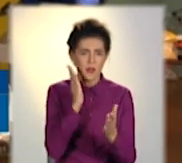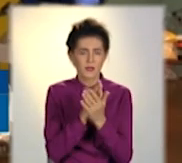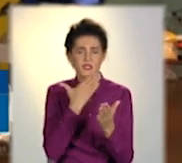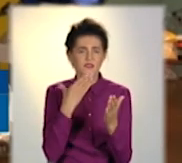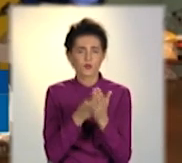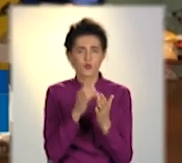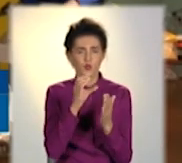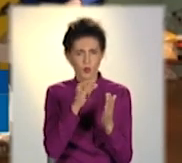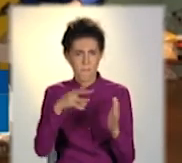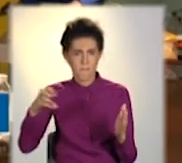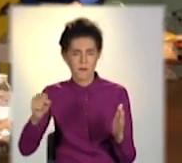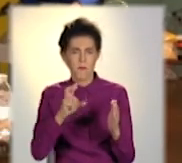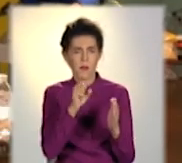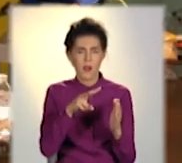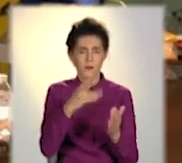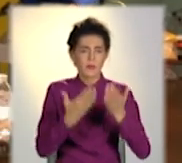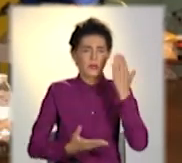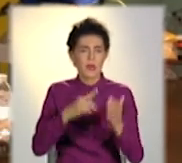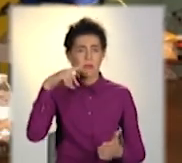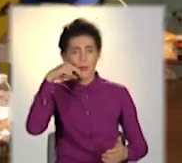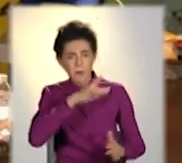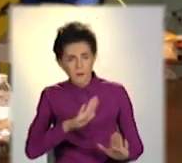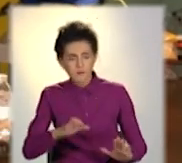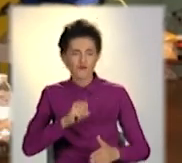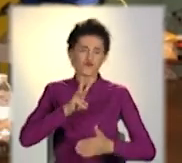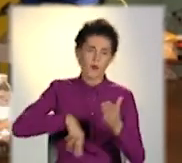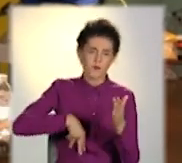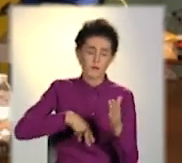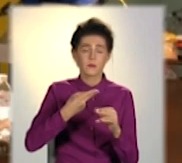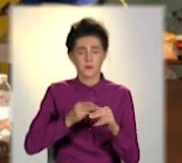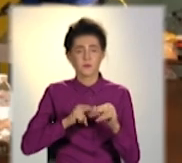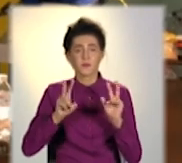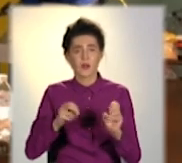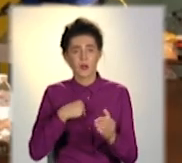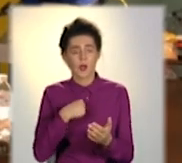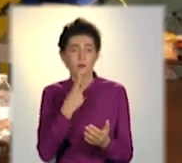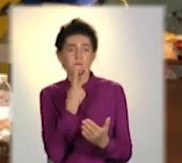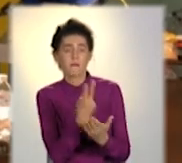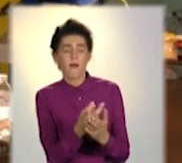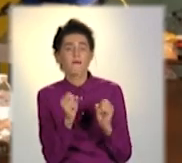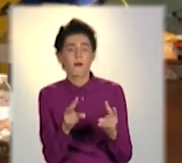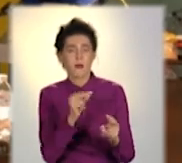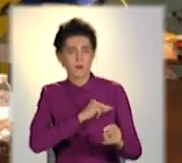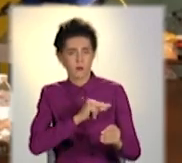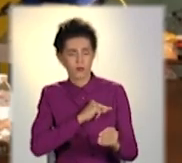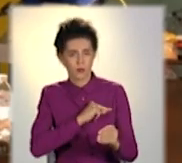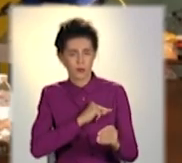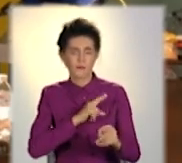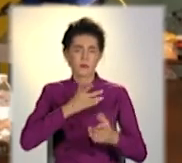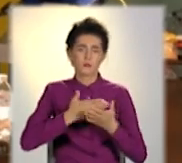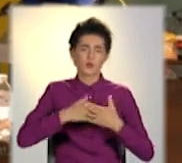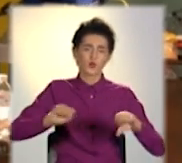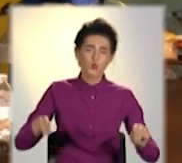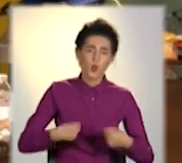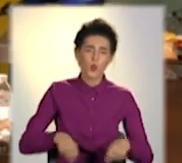балів. За неправильное действие штрафные баллы. То есть, и потом уже надо как-то оценивать работу. То есть скорость,